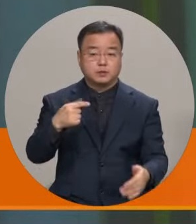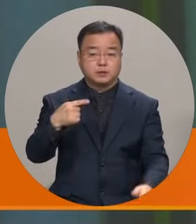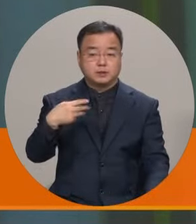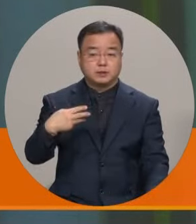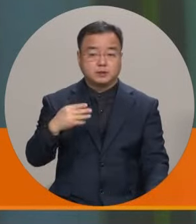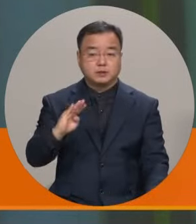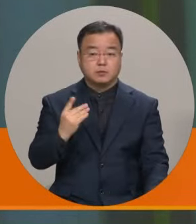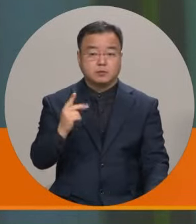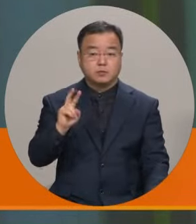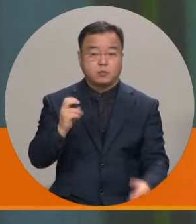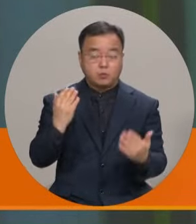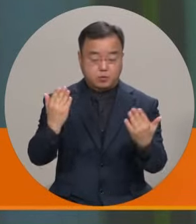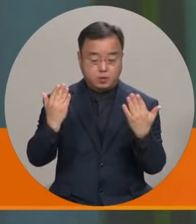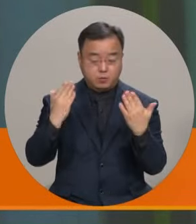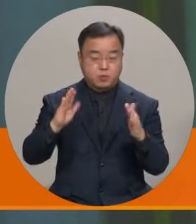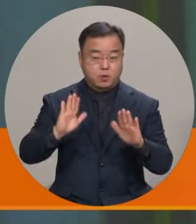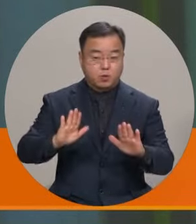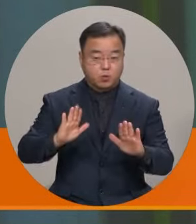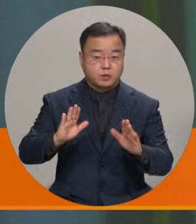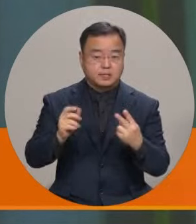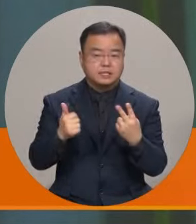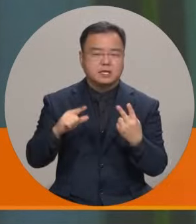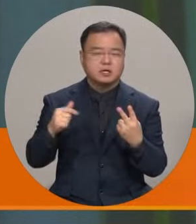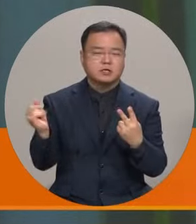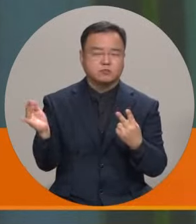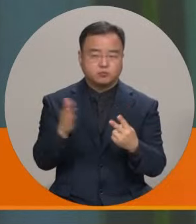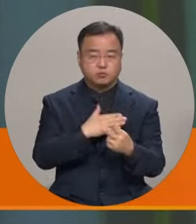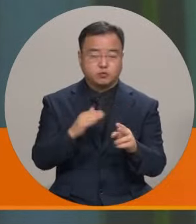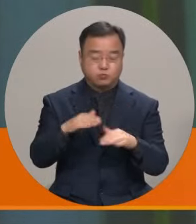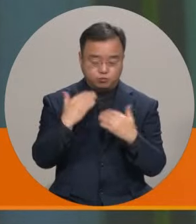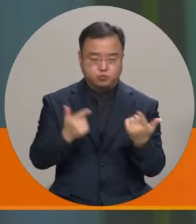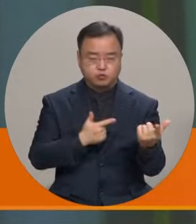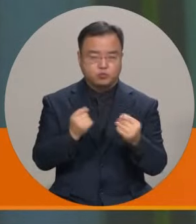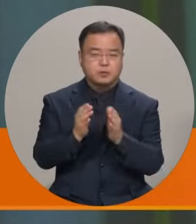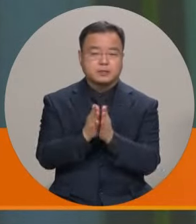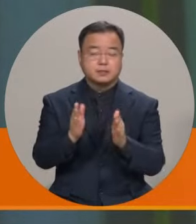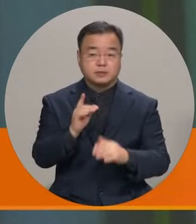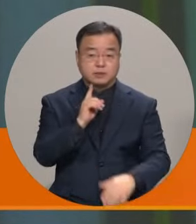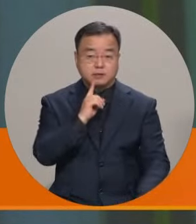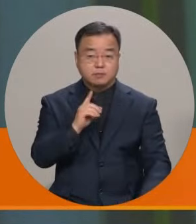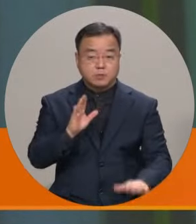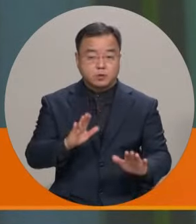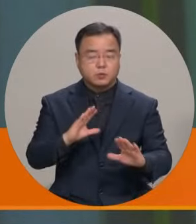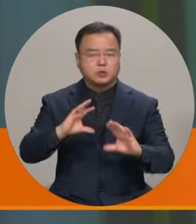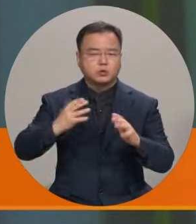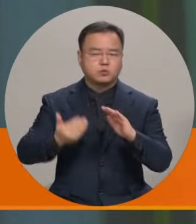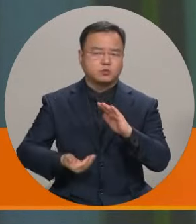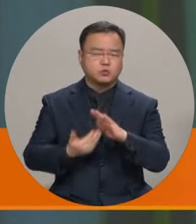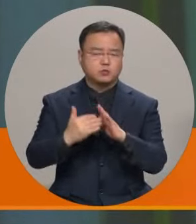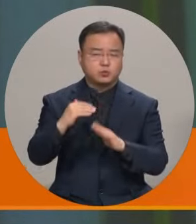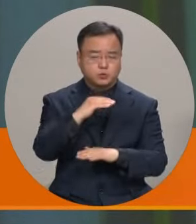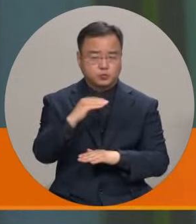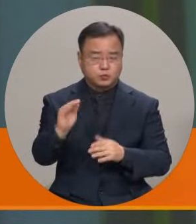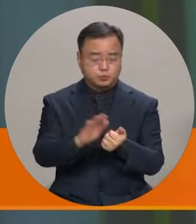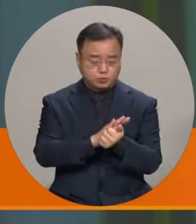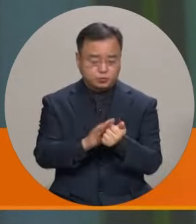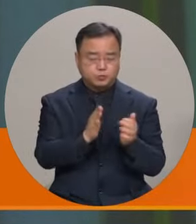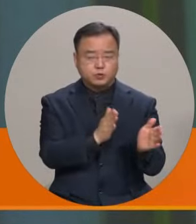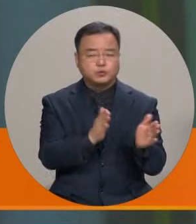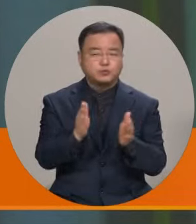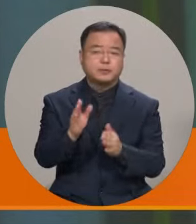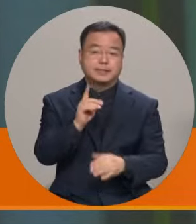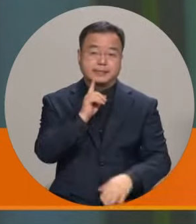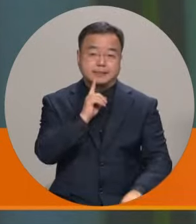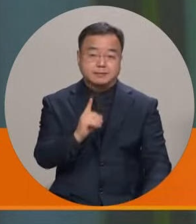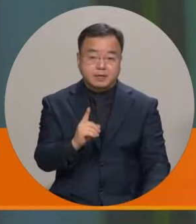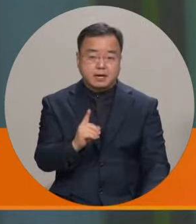들어간다는 소식 전해드렸는데요이 세계 최고 수준의 돌봄과 교육 환경을 조성하겠다는 계획이지만이 현장에선